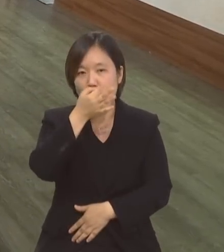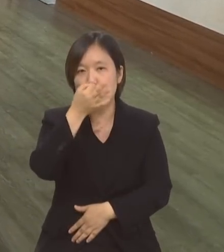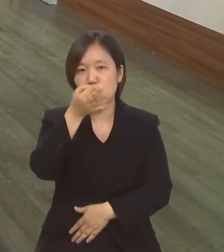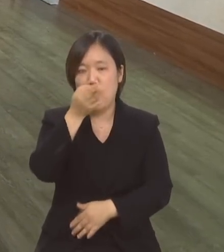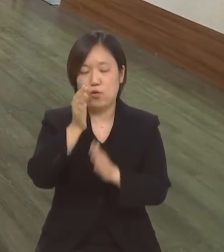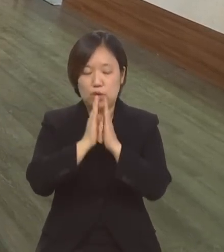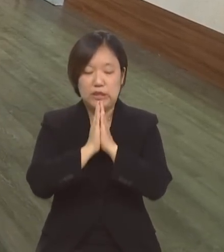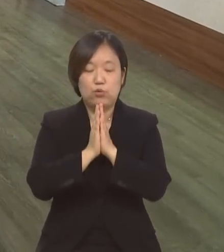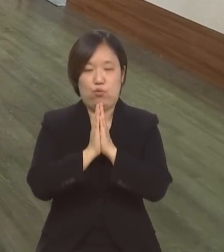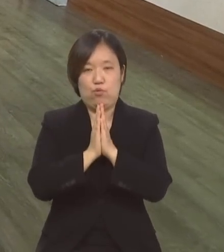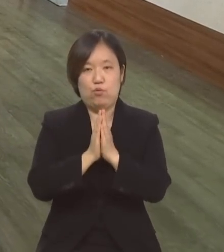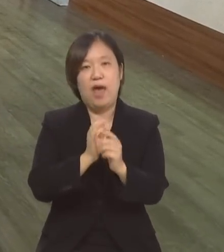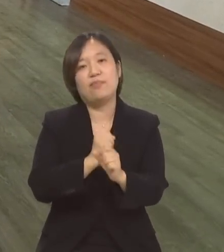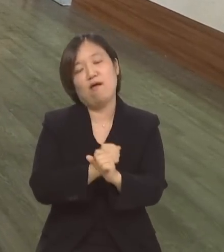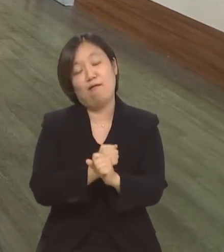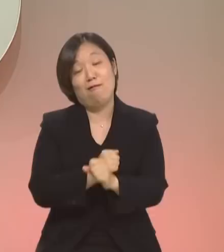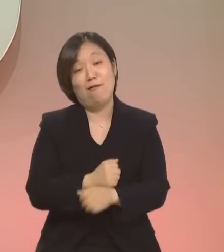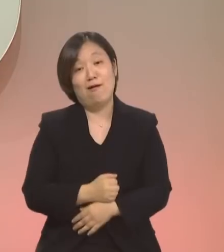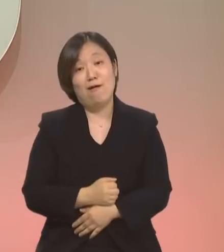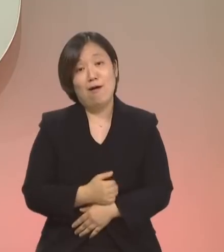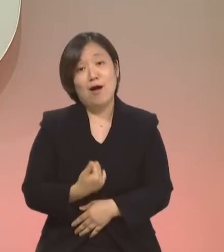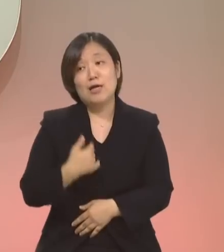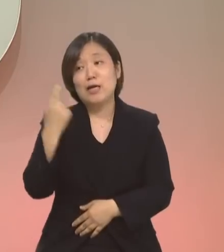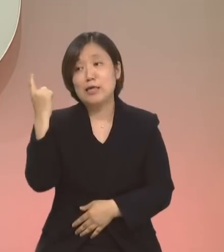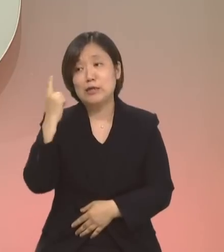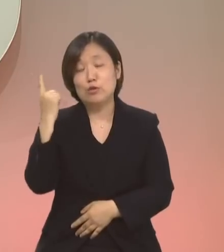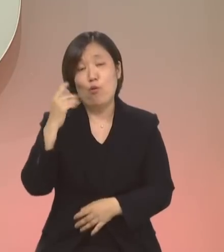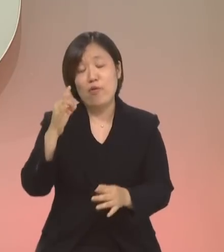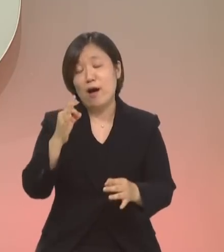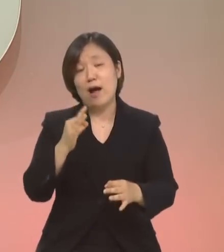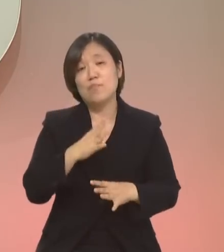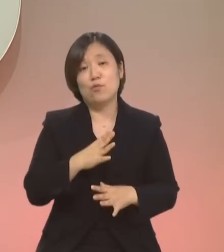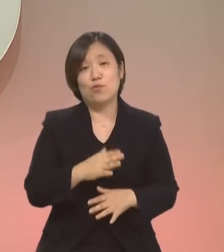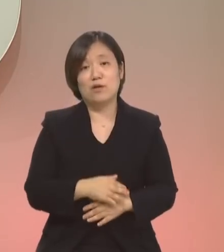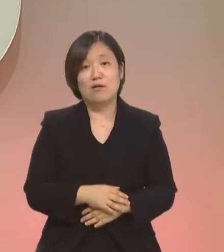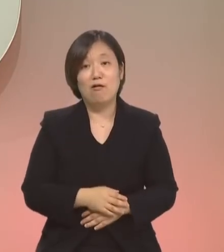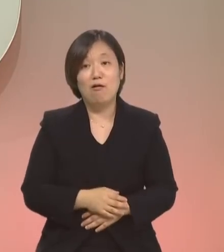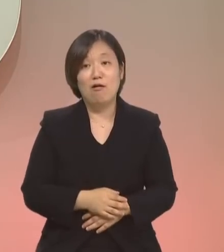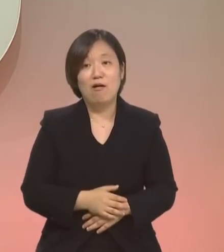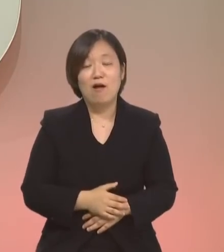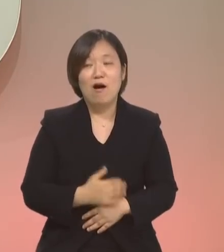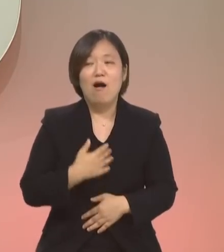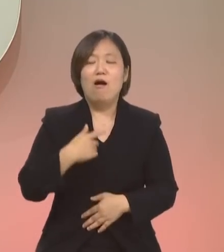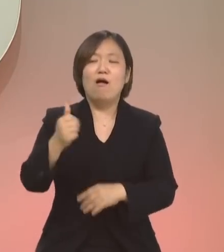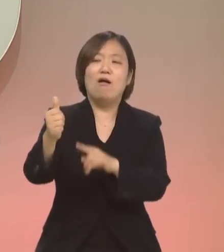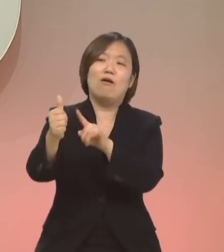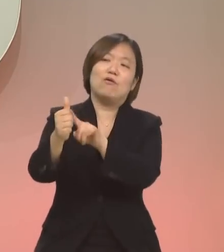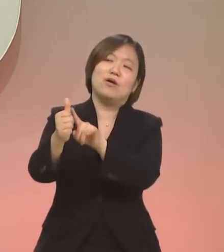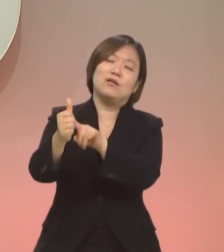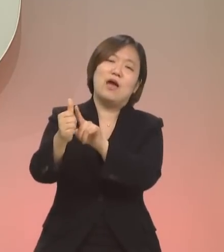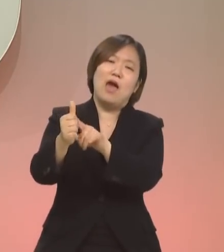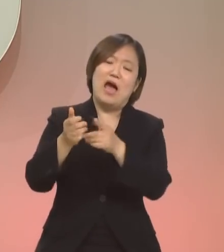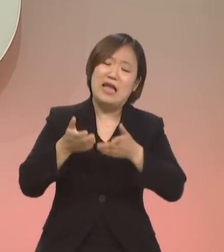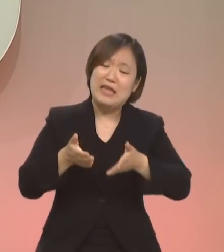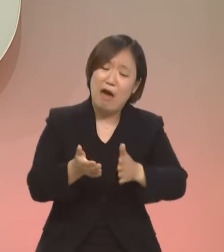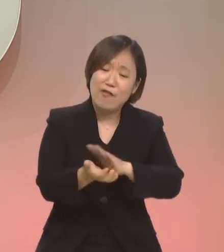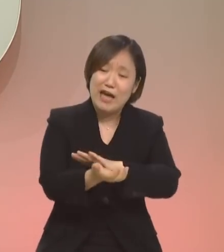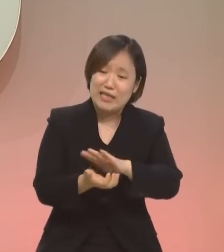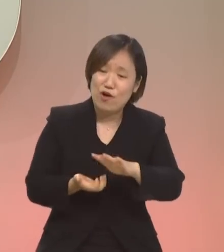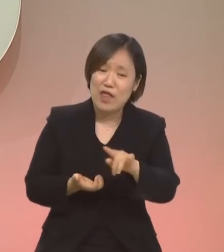합니다 제가 깜짝 놀라면서 거사님은 전생에도